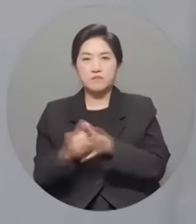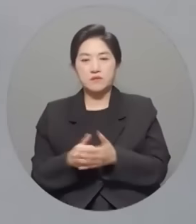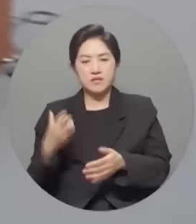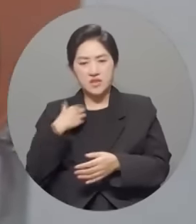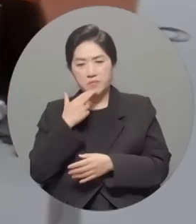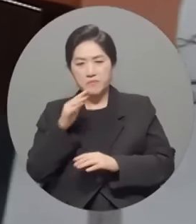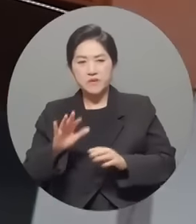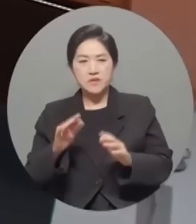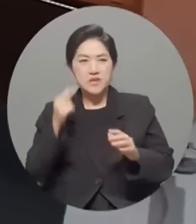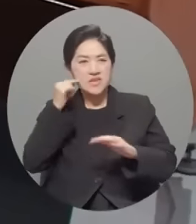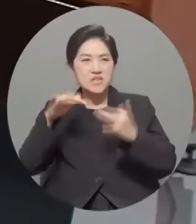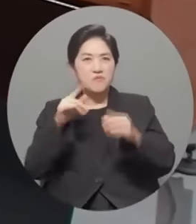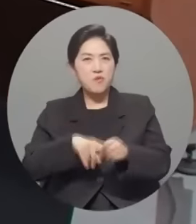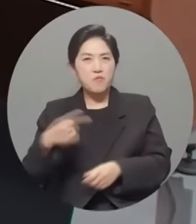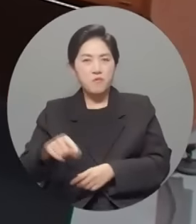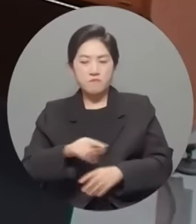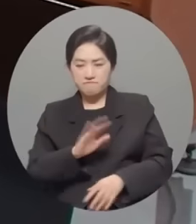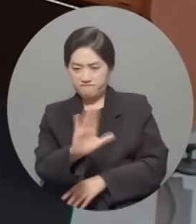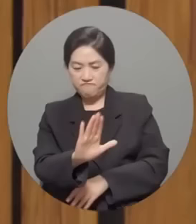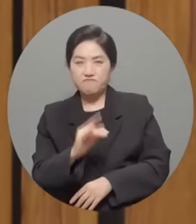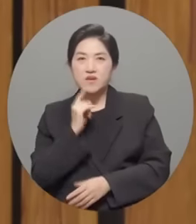무책임한 포퓰리즘이라며 선을 그었습니다.